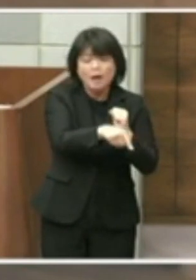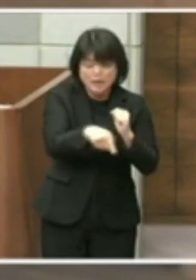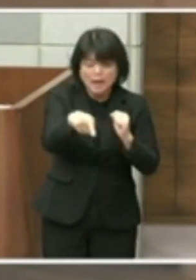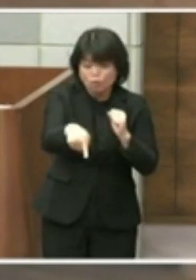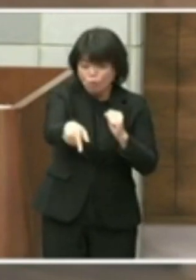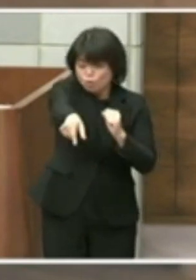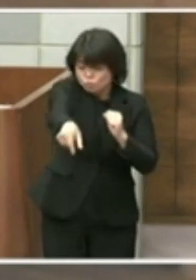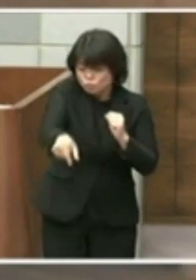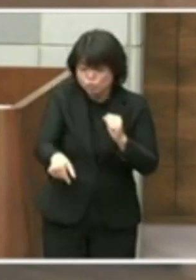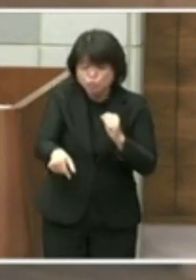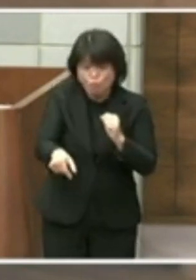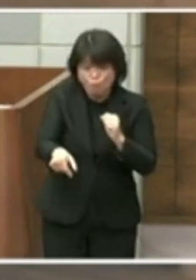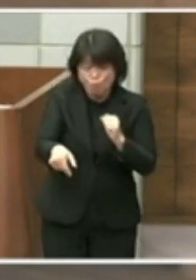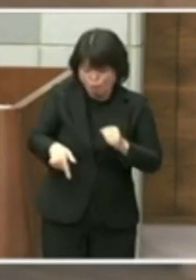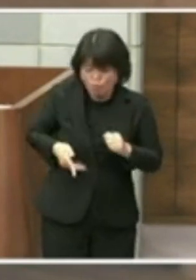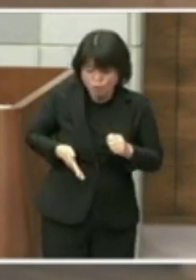ると